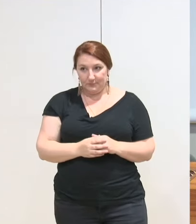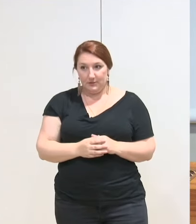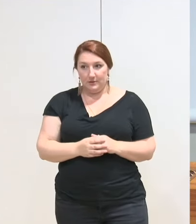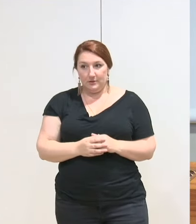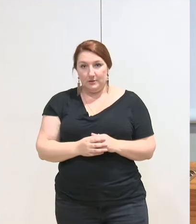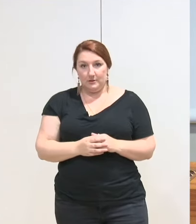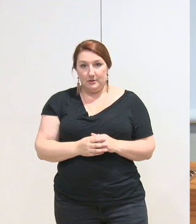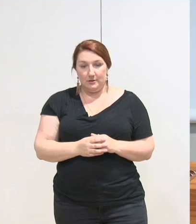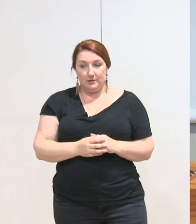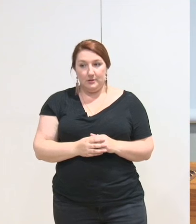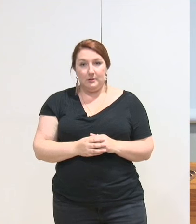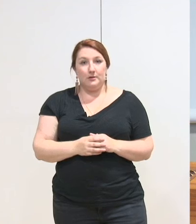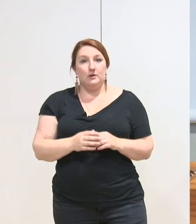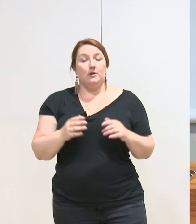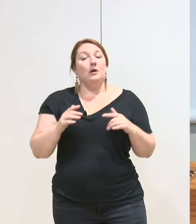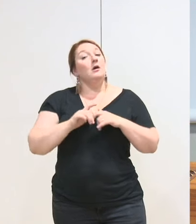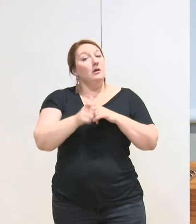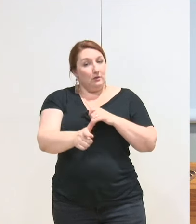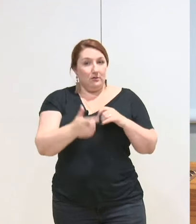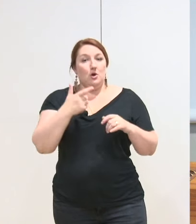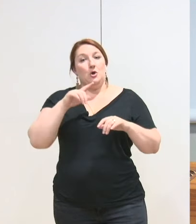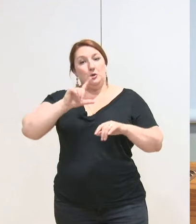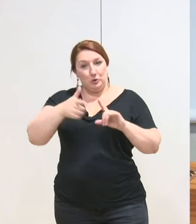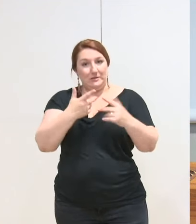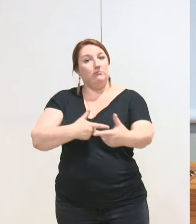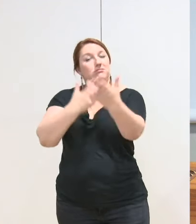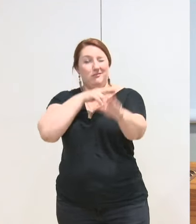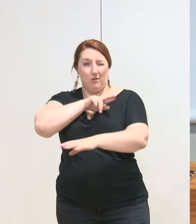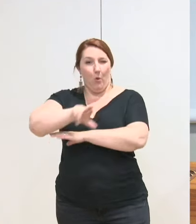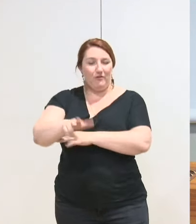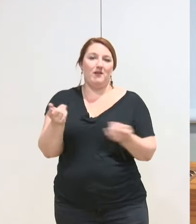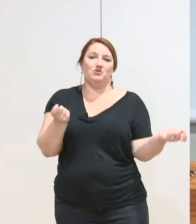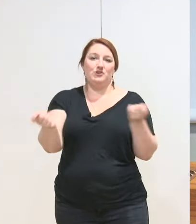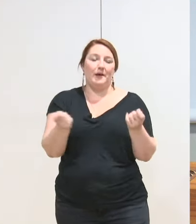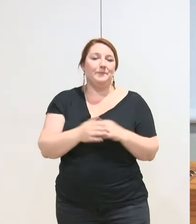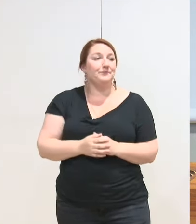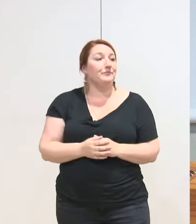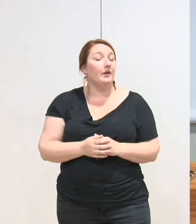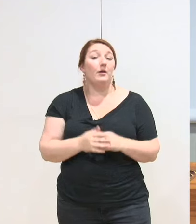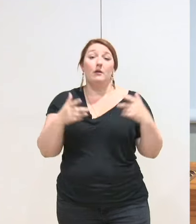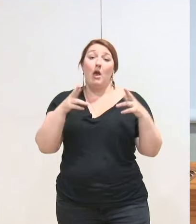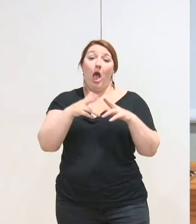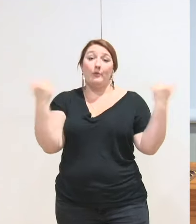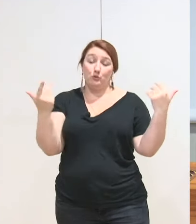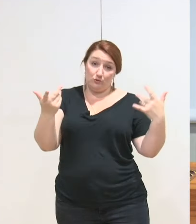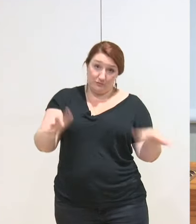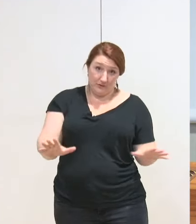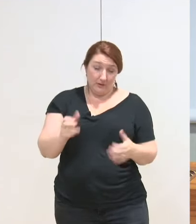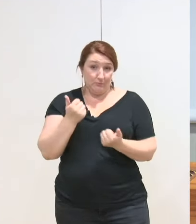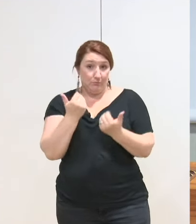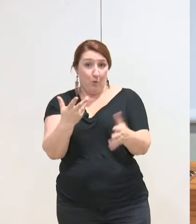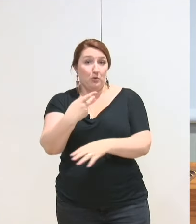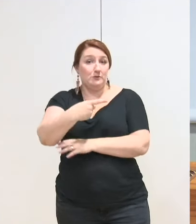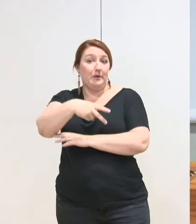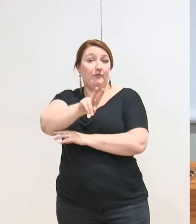invite après cette introduction je vous propose de passer à l'approbation du procèsverbal du conseil